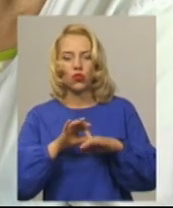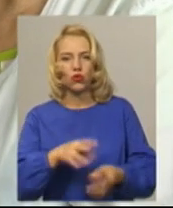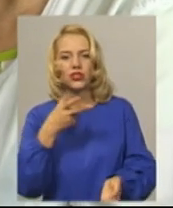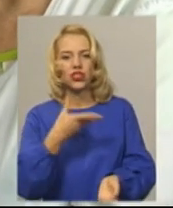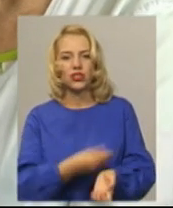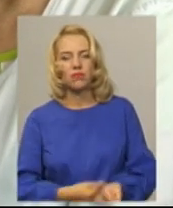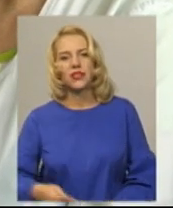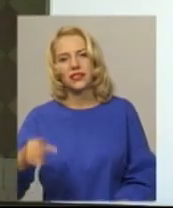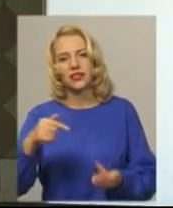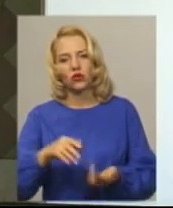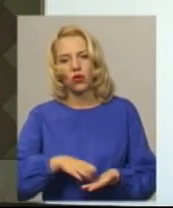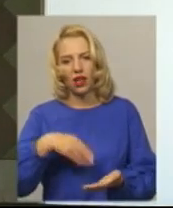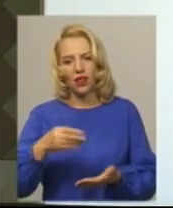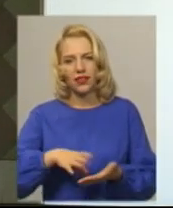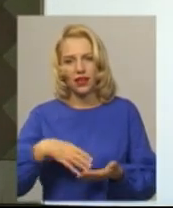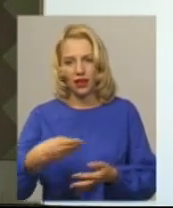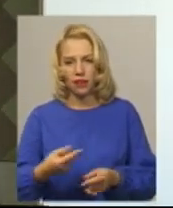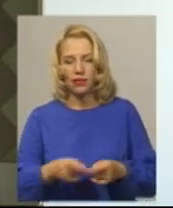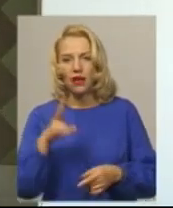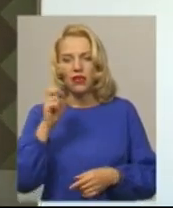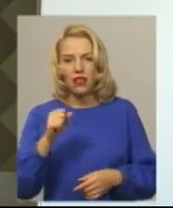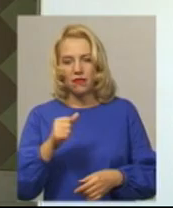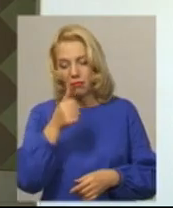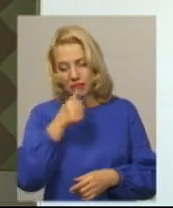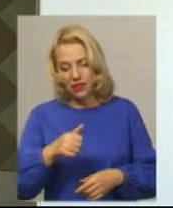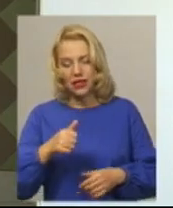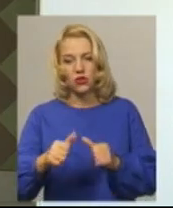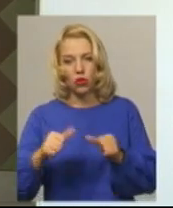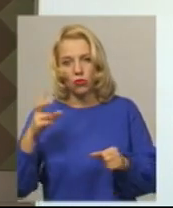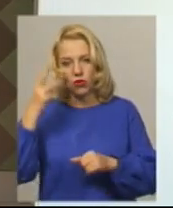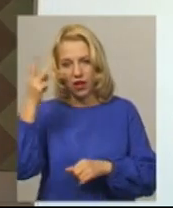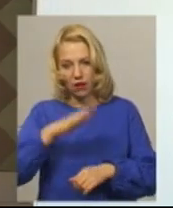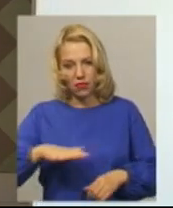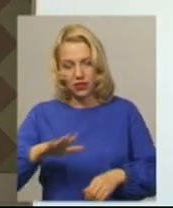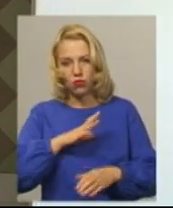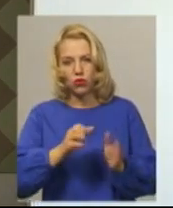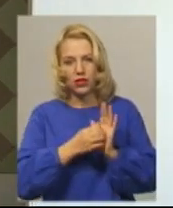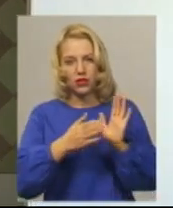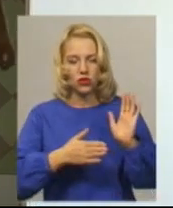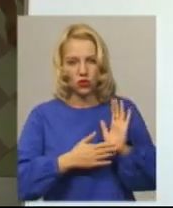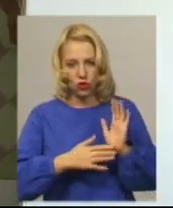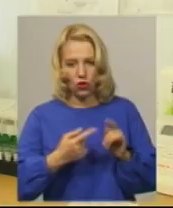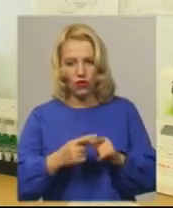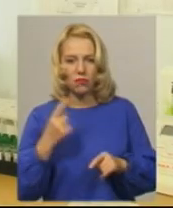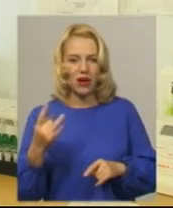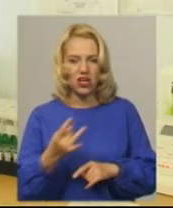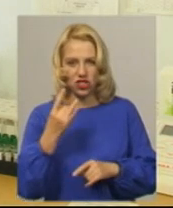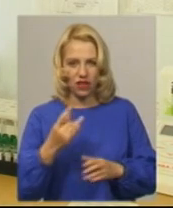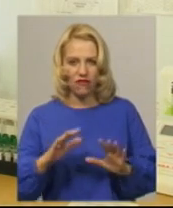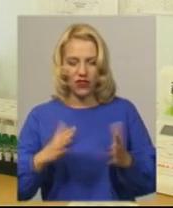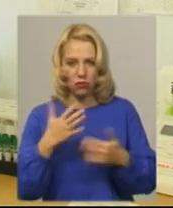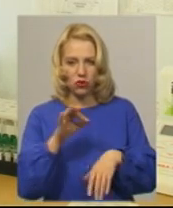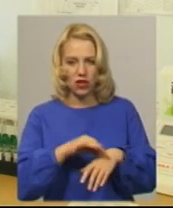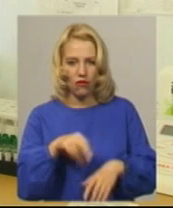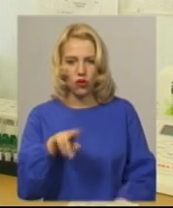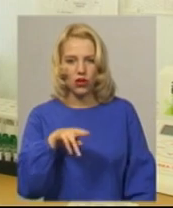щеплення згідно календаря. Місяць тому на Хмельниччині зареєстрували перший за останні 10 років випадок захворювання на дифтерію. Головний